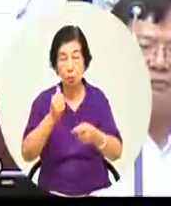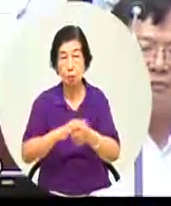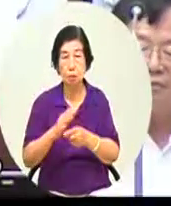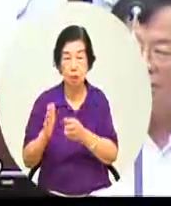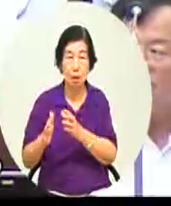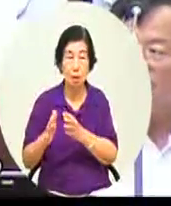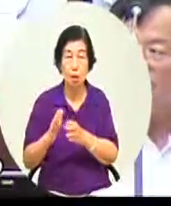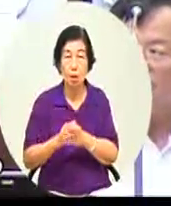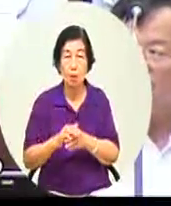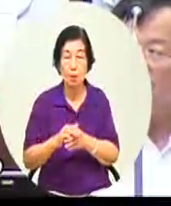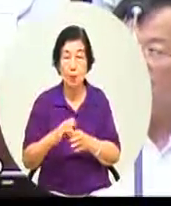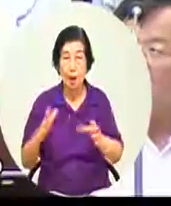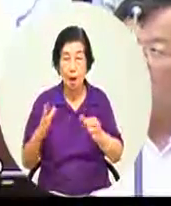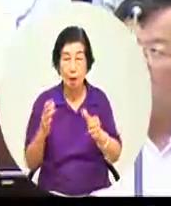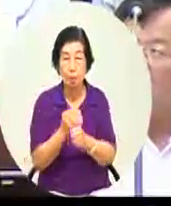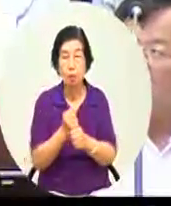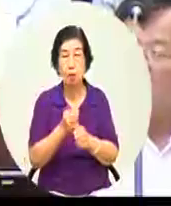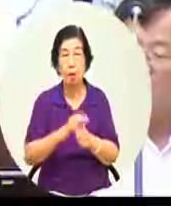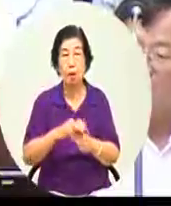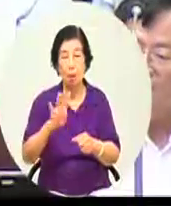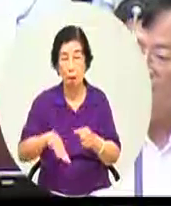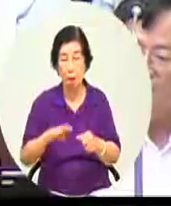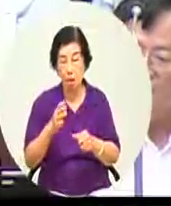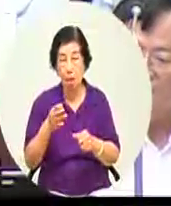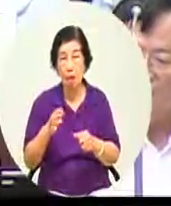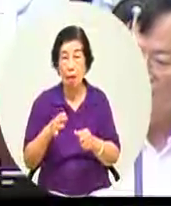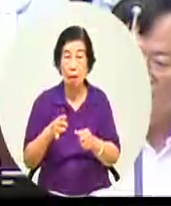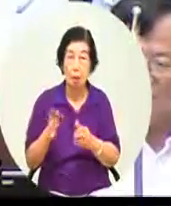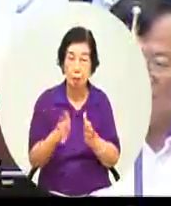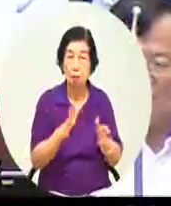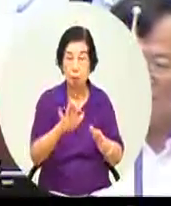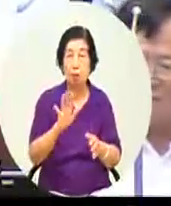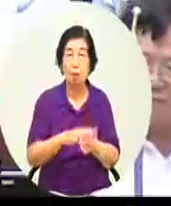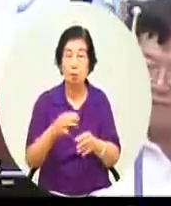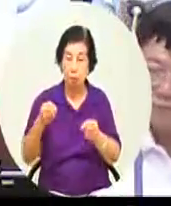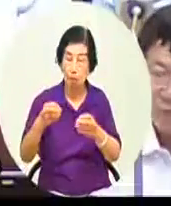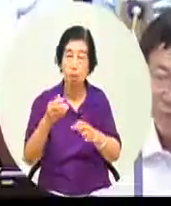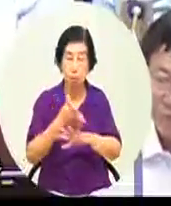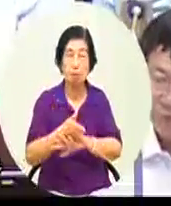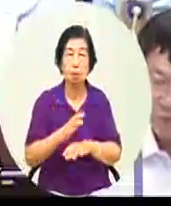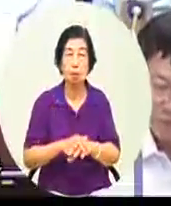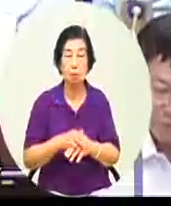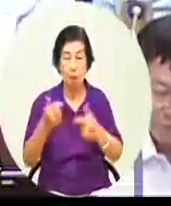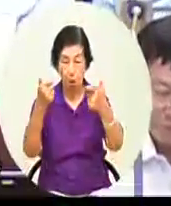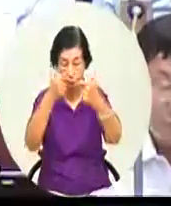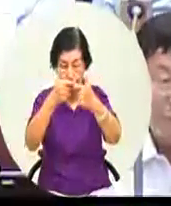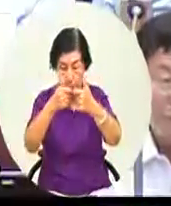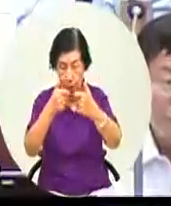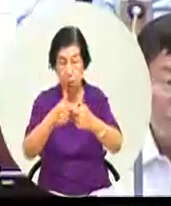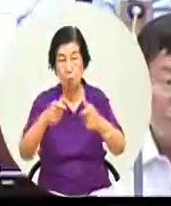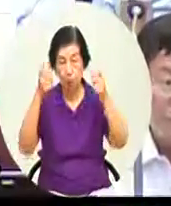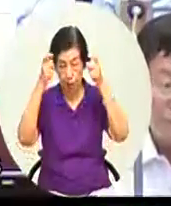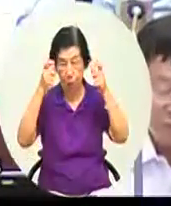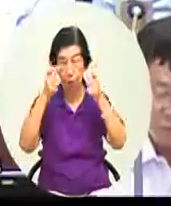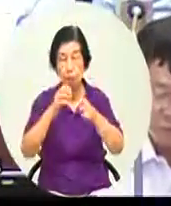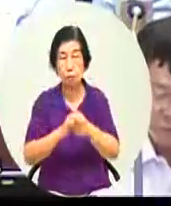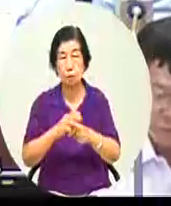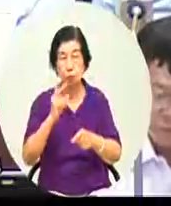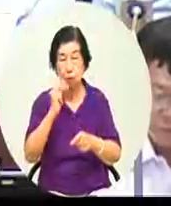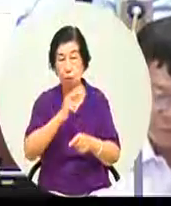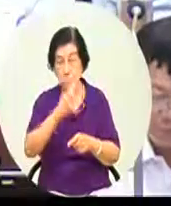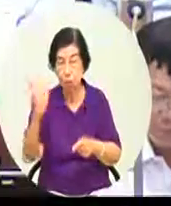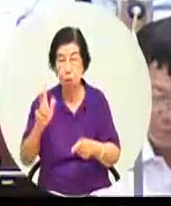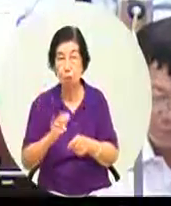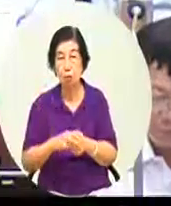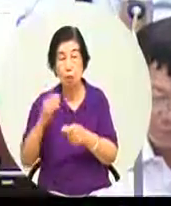论。那当然，为了配合这个部分，我们其实也很努力的推出符合高雄特色的很多活动。我跟议员举例，最近我们